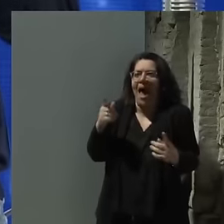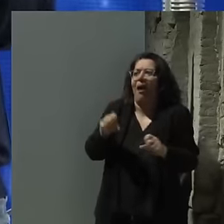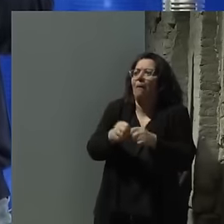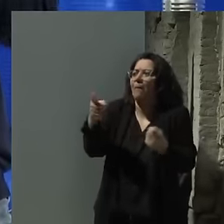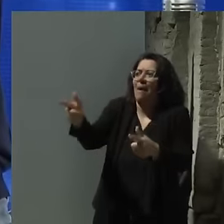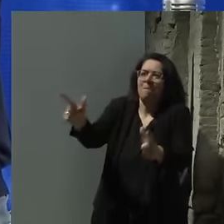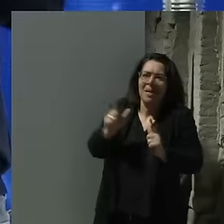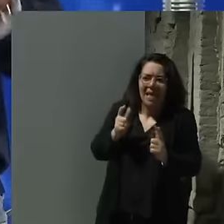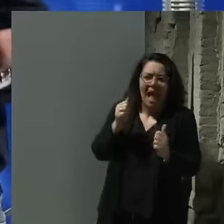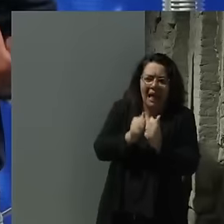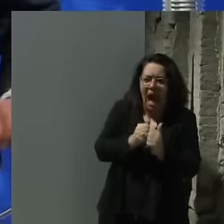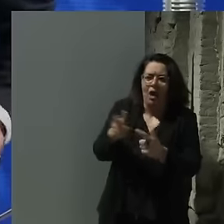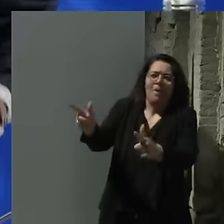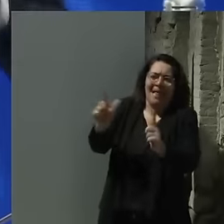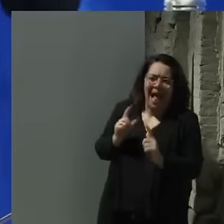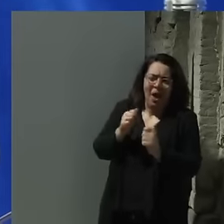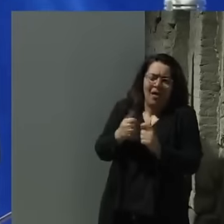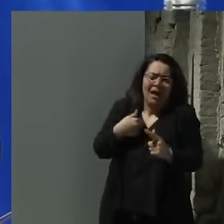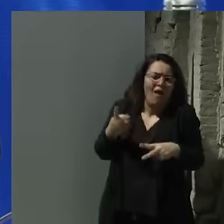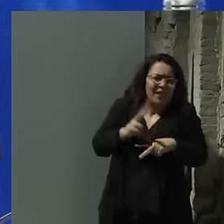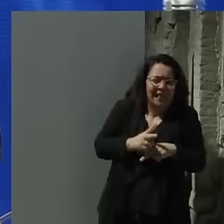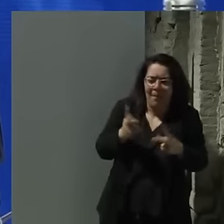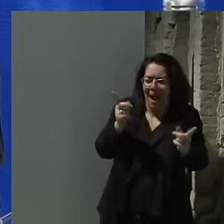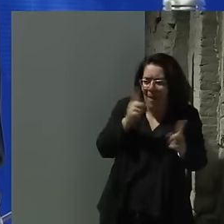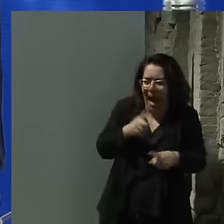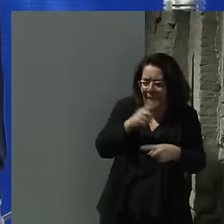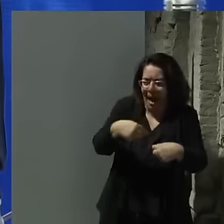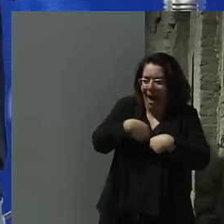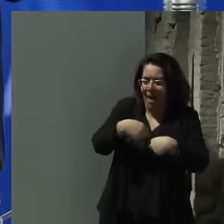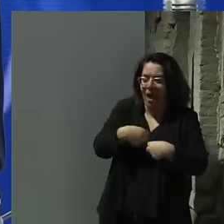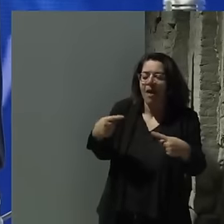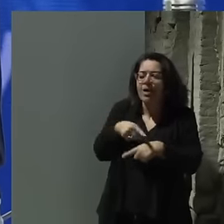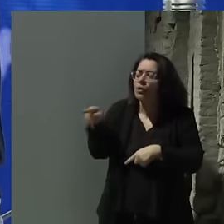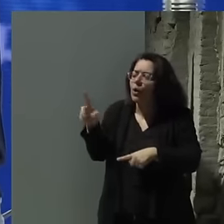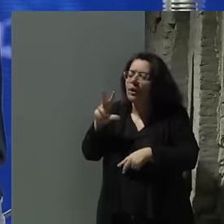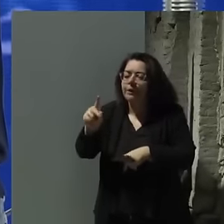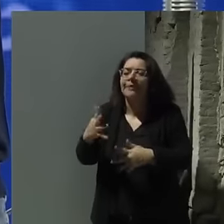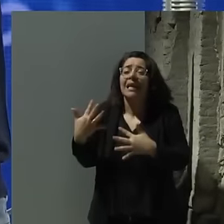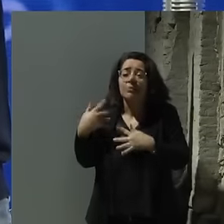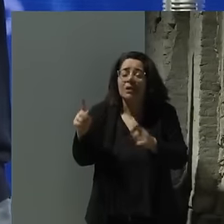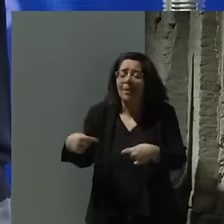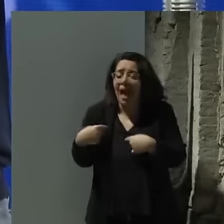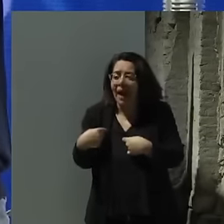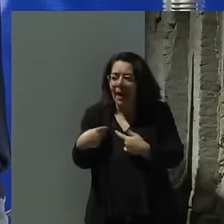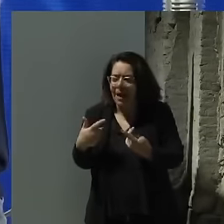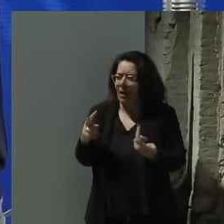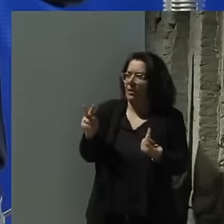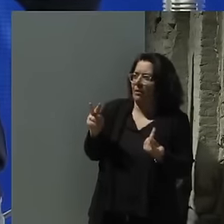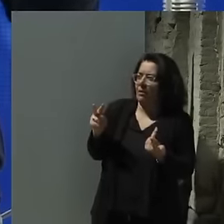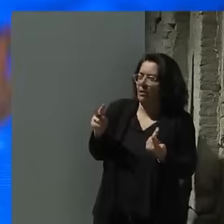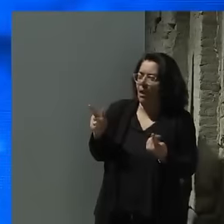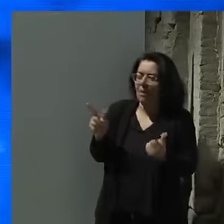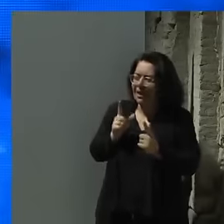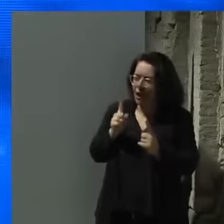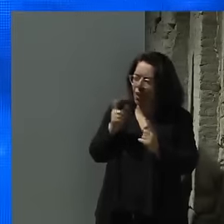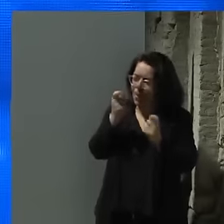dolore, non vedendo il dolore che c'è anche dall'altra parte. Manlio mi ha aperto gli occhi e mi ha proposto di partecipare a questo cammino